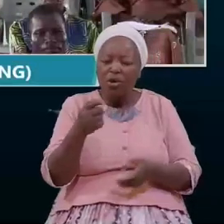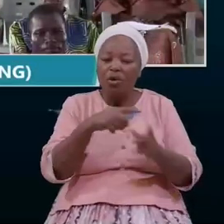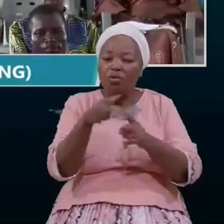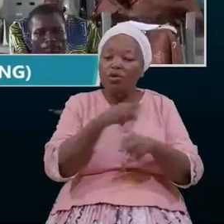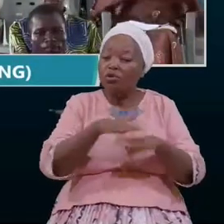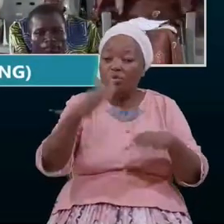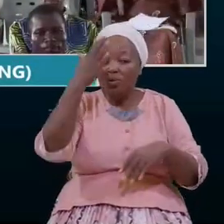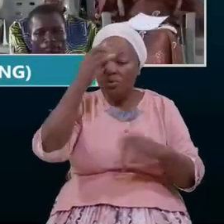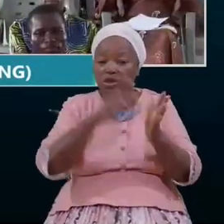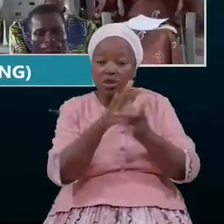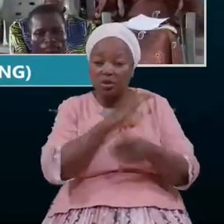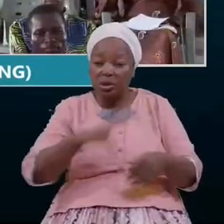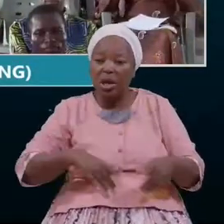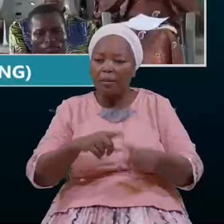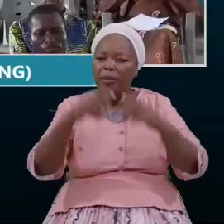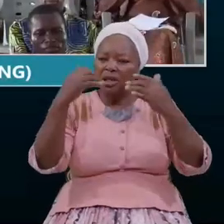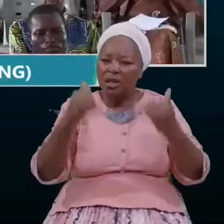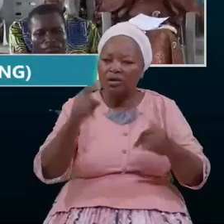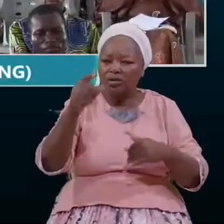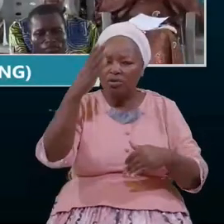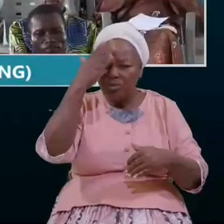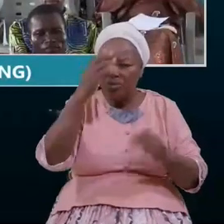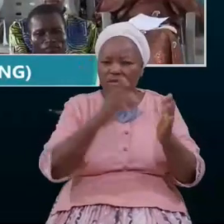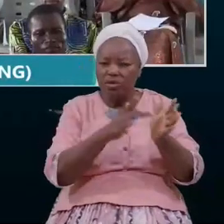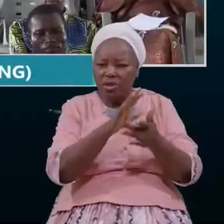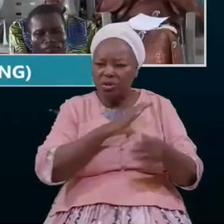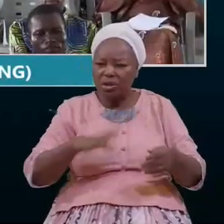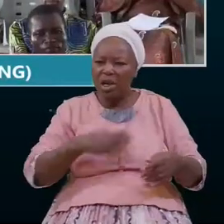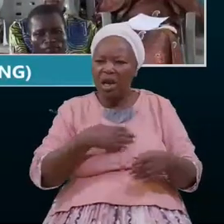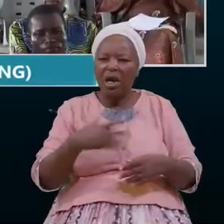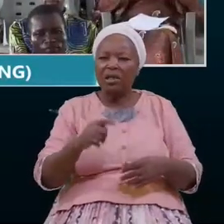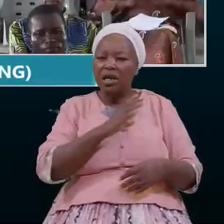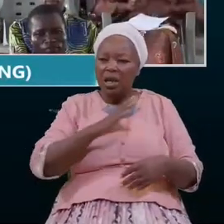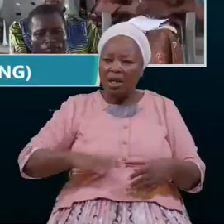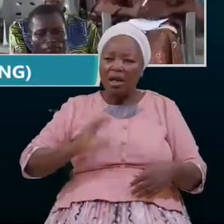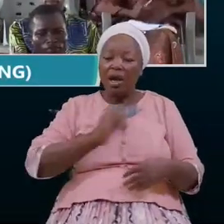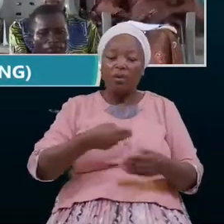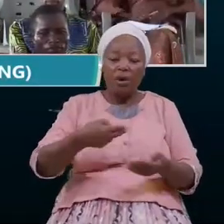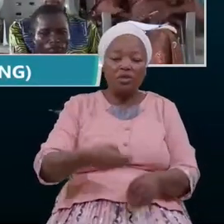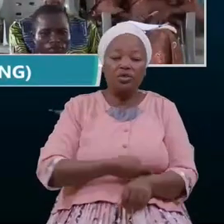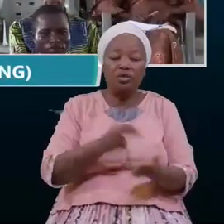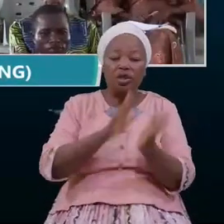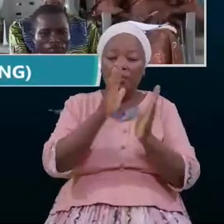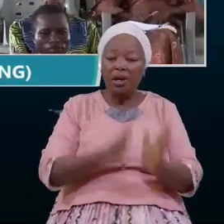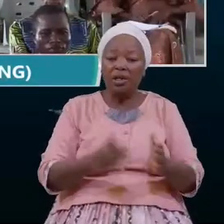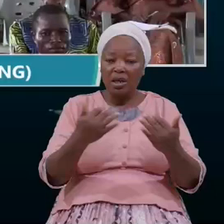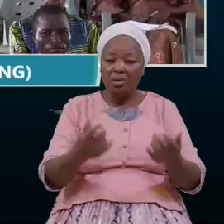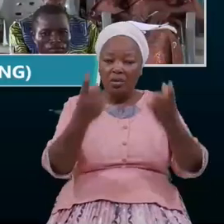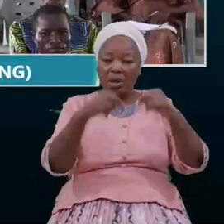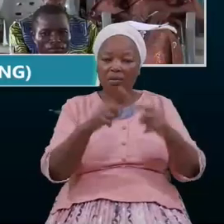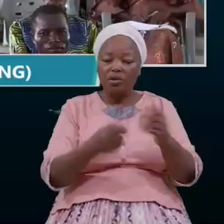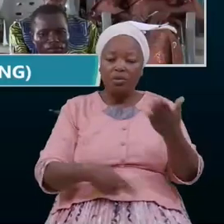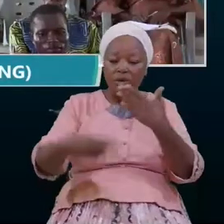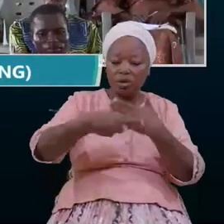petit. Et mais, lorsque vous ne le connaissez pas maintenant, vous connaissez Christ, le berger. Il est venu